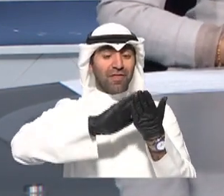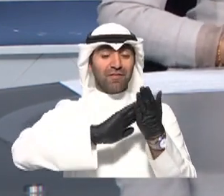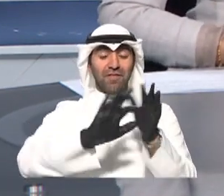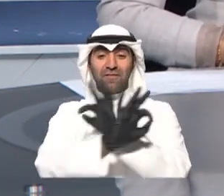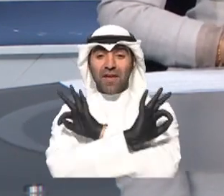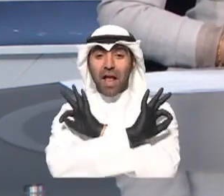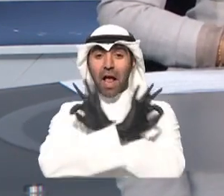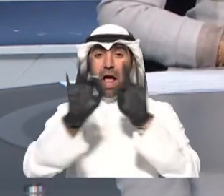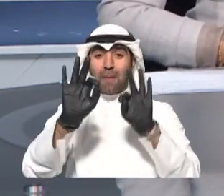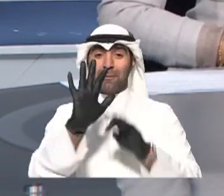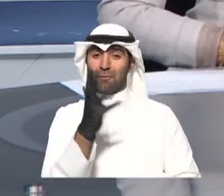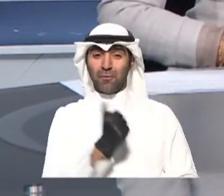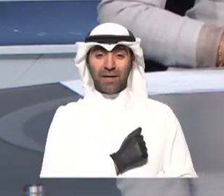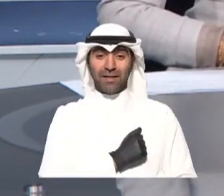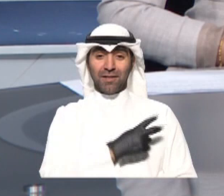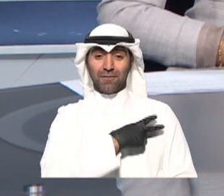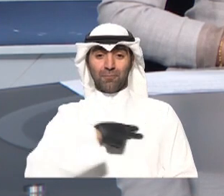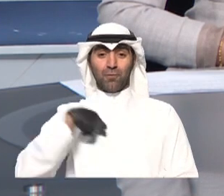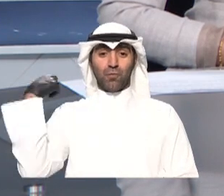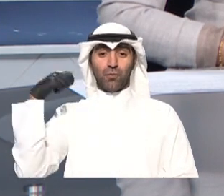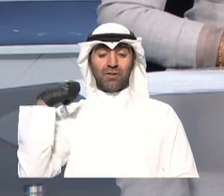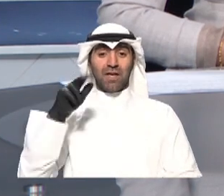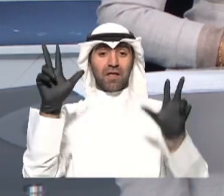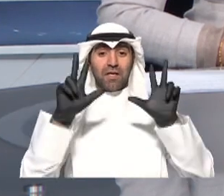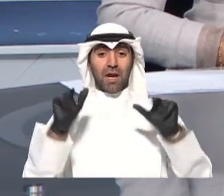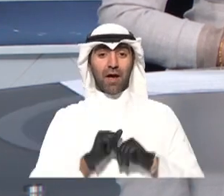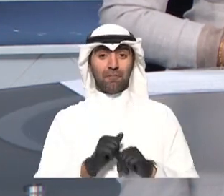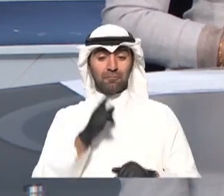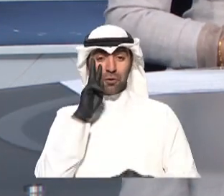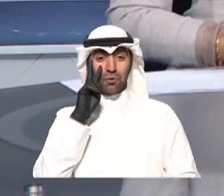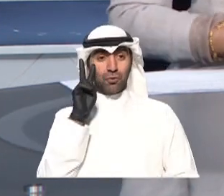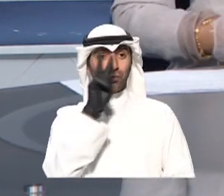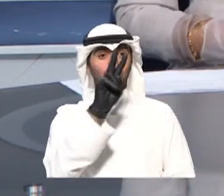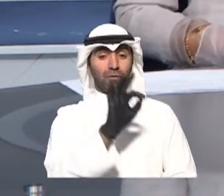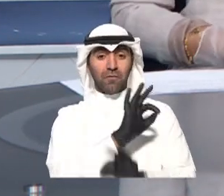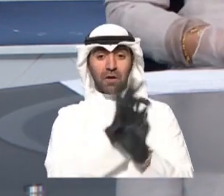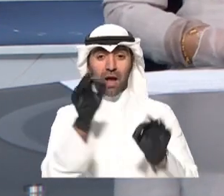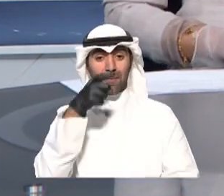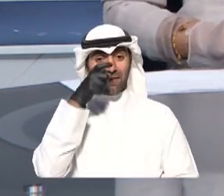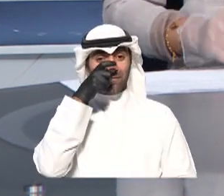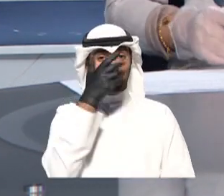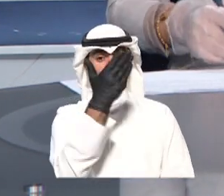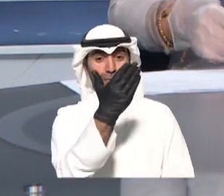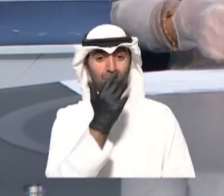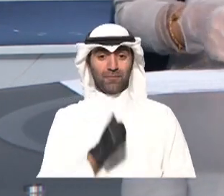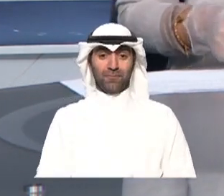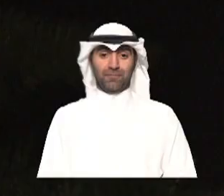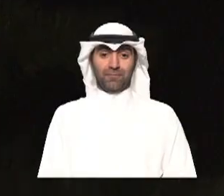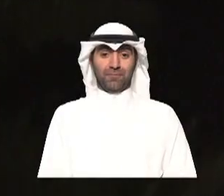المتكامل لتعقيم مباني الجهات الحكومية ضمن الإجراءات الاحترازية للوقاية.